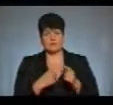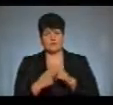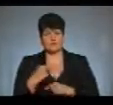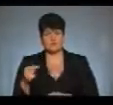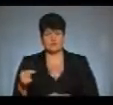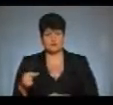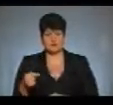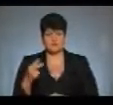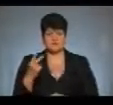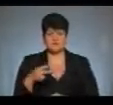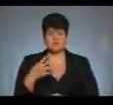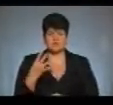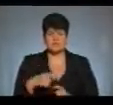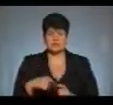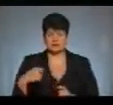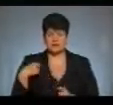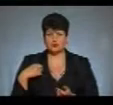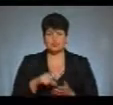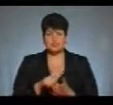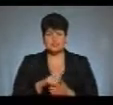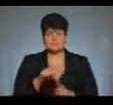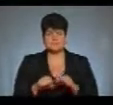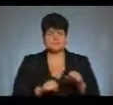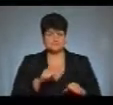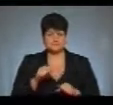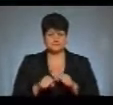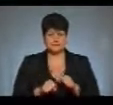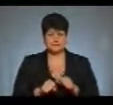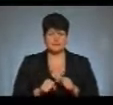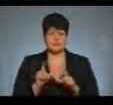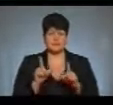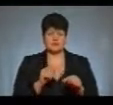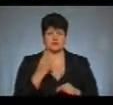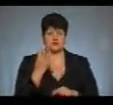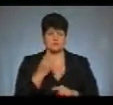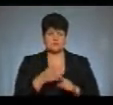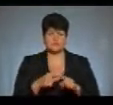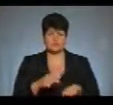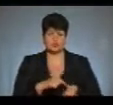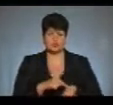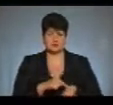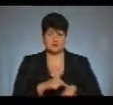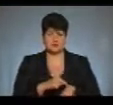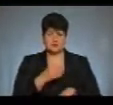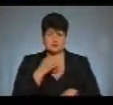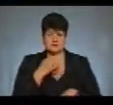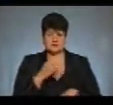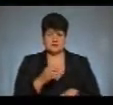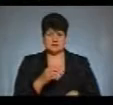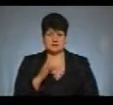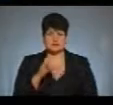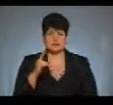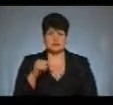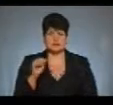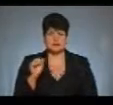Тернополя. 24 кілометри учасники велозабігу подолали за 4,5 години, розповів речник рятувальної служби Сергій